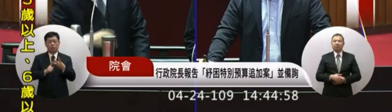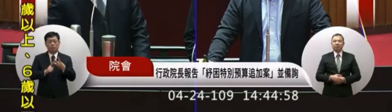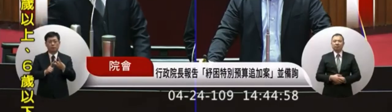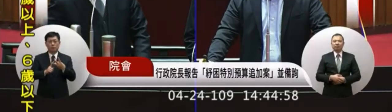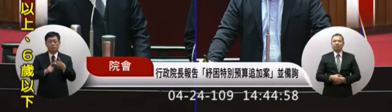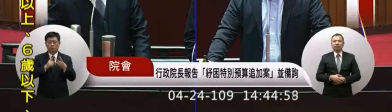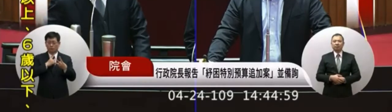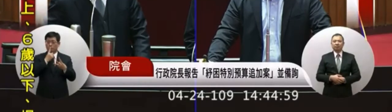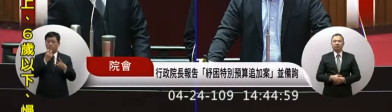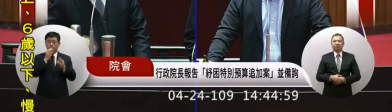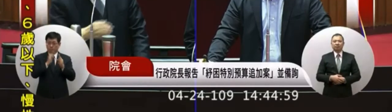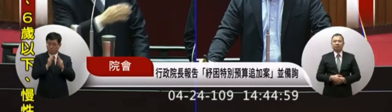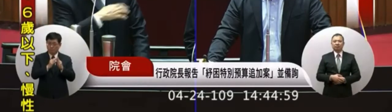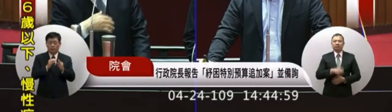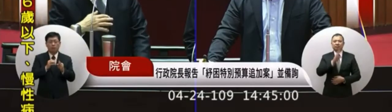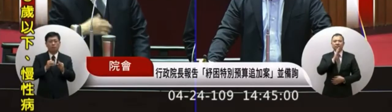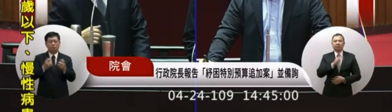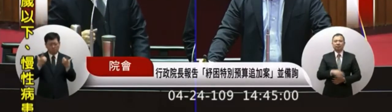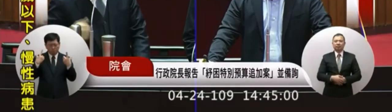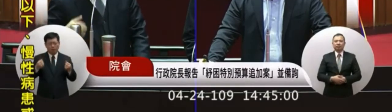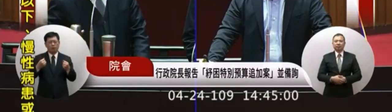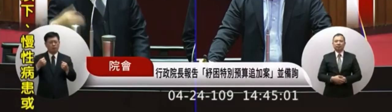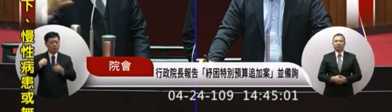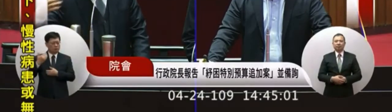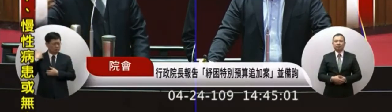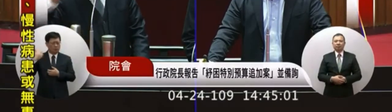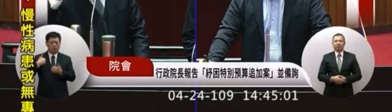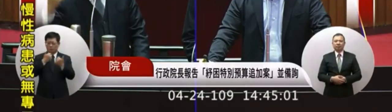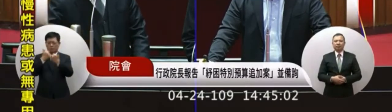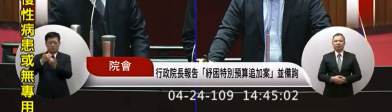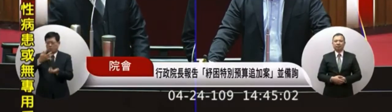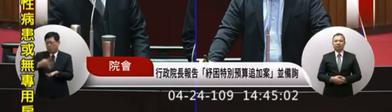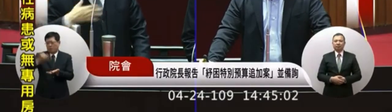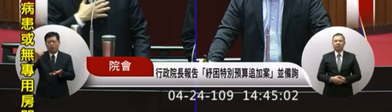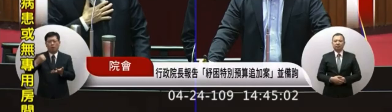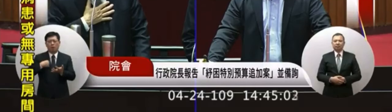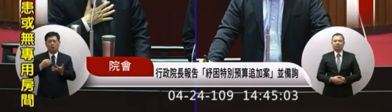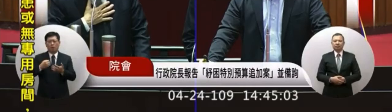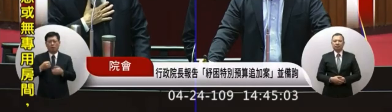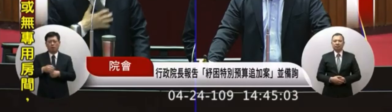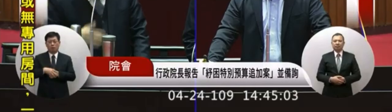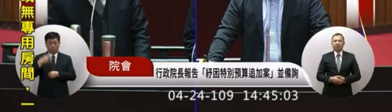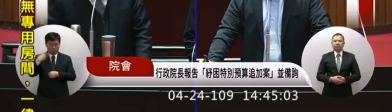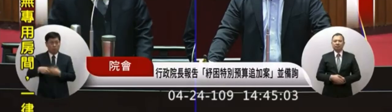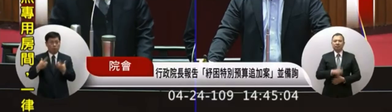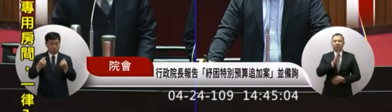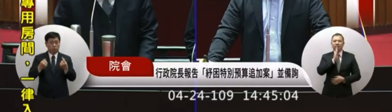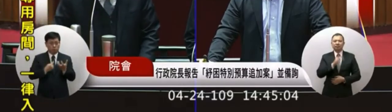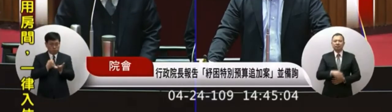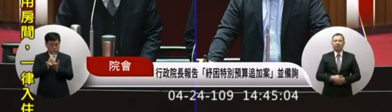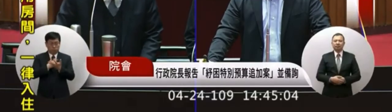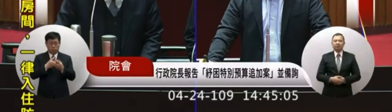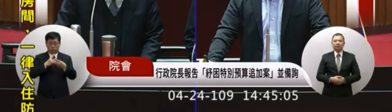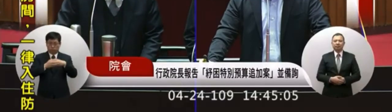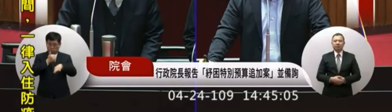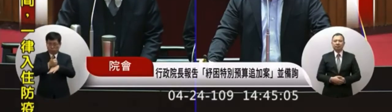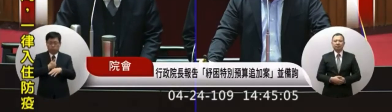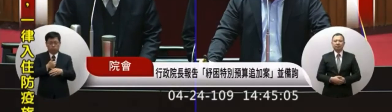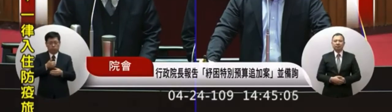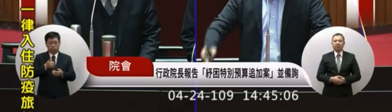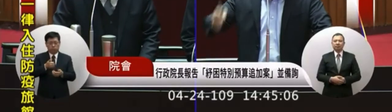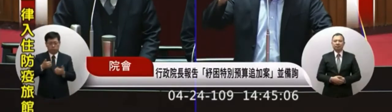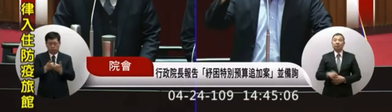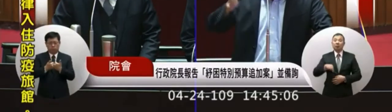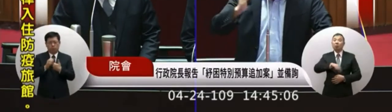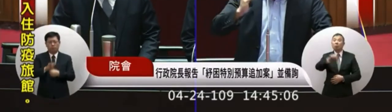个中央银行，这已经有几啊遍，拢大家做伙，甚至我嘛亲自出来主持，拢有。 拢有啦，